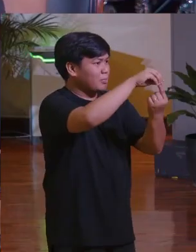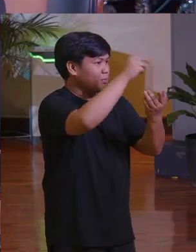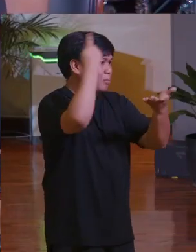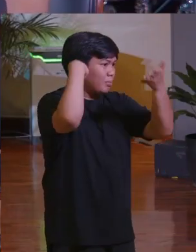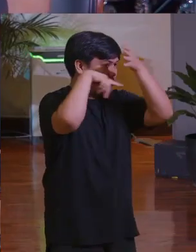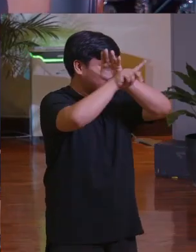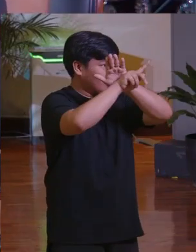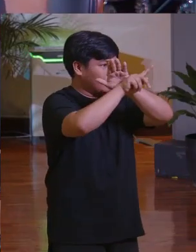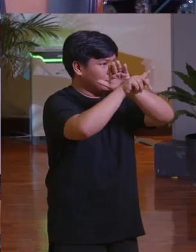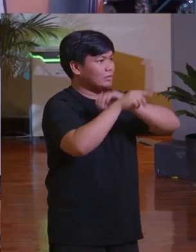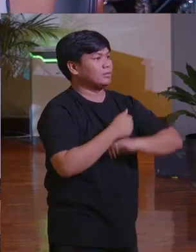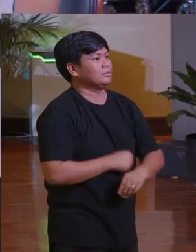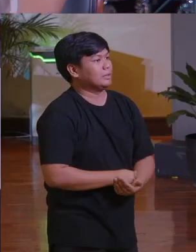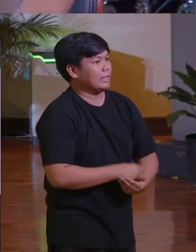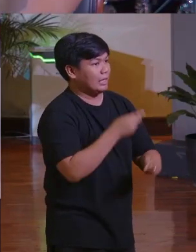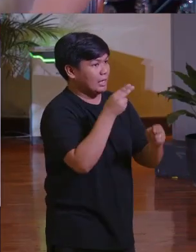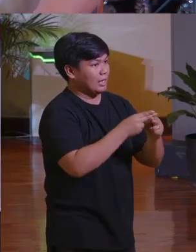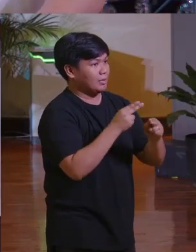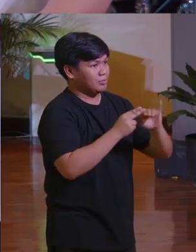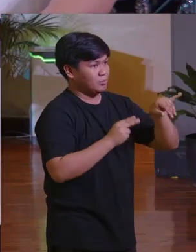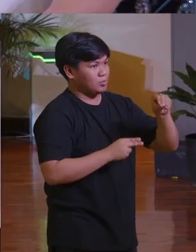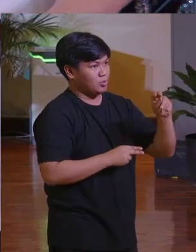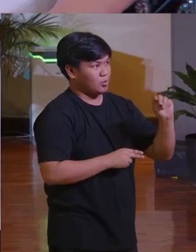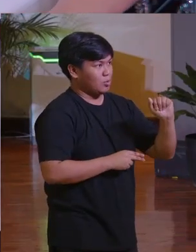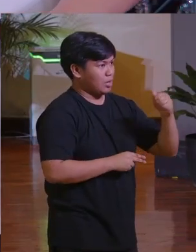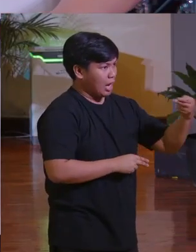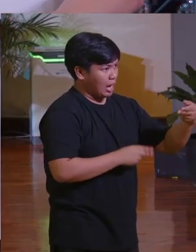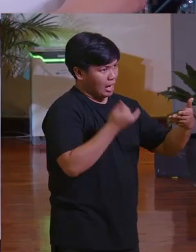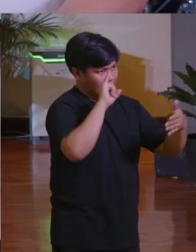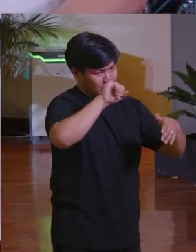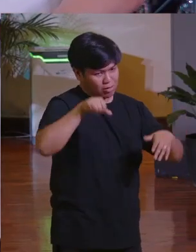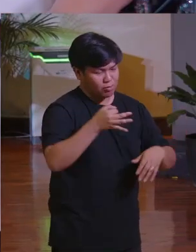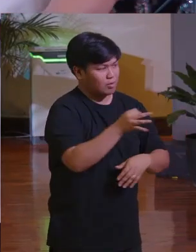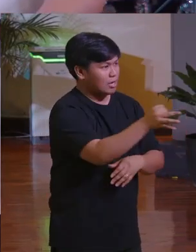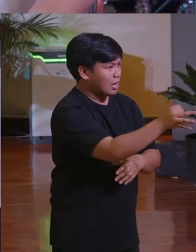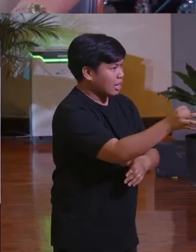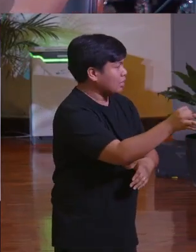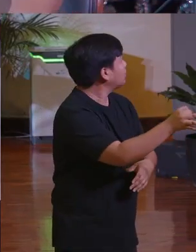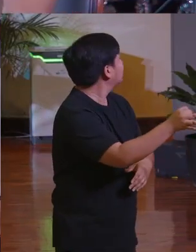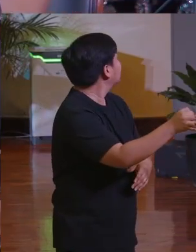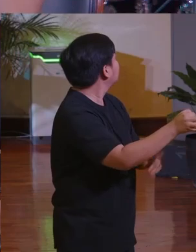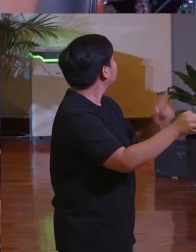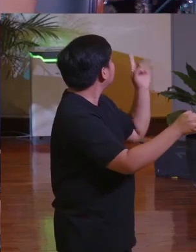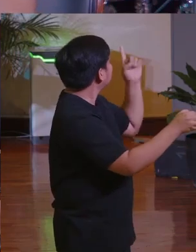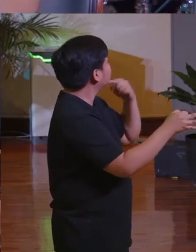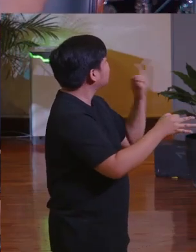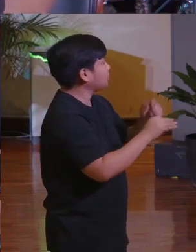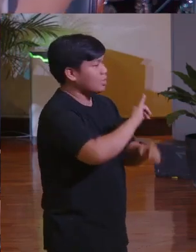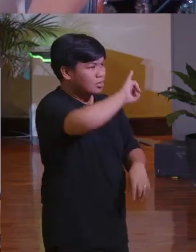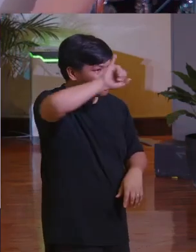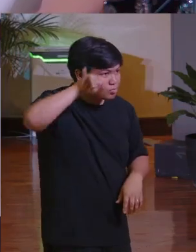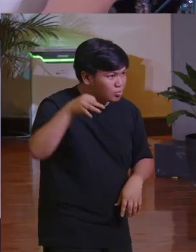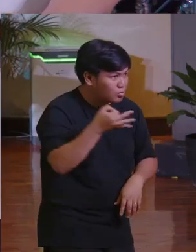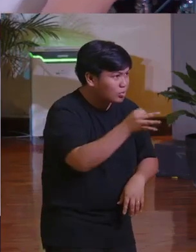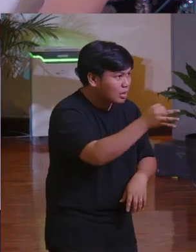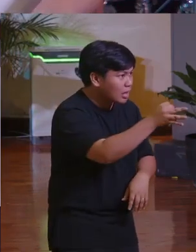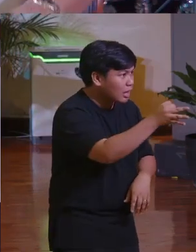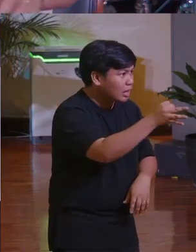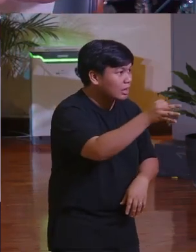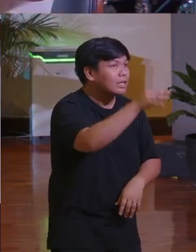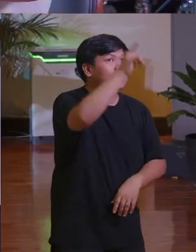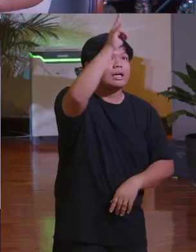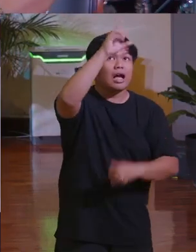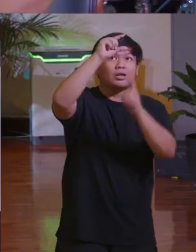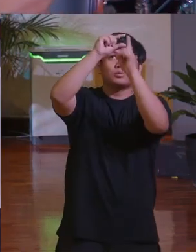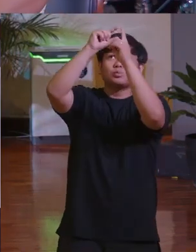propeta. No? Tingnan niyo yung verse 1 ulit. Jonah, the word of the Lord came to Jonah, the